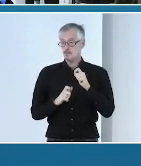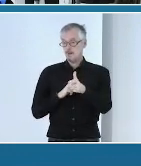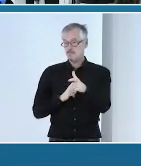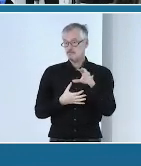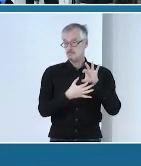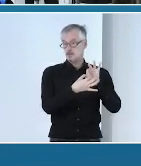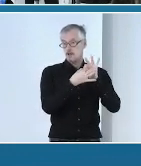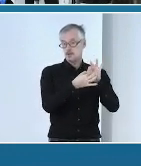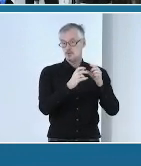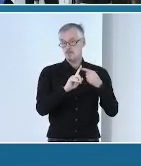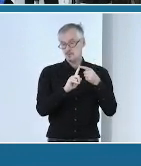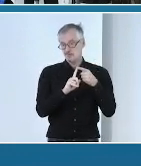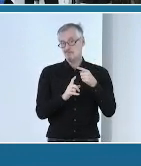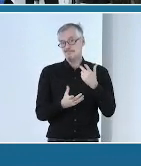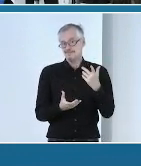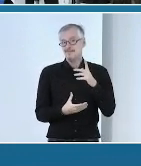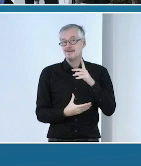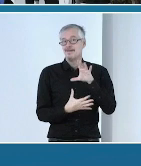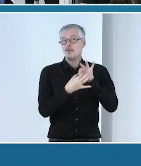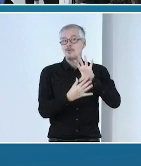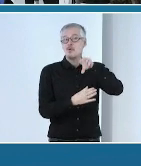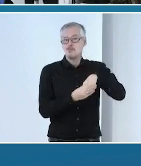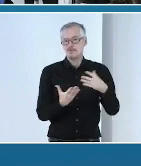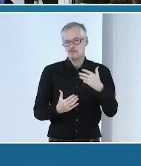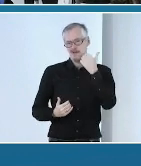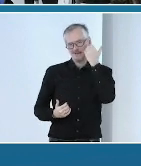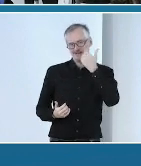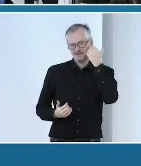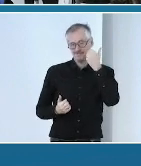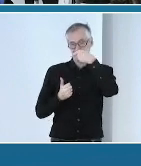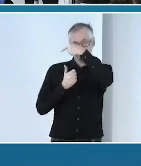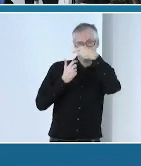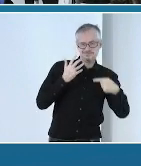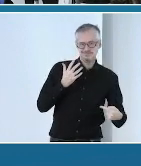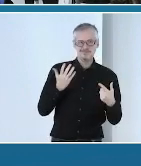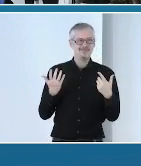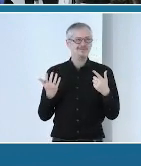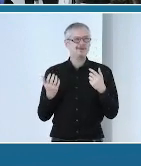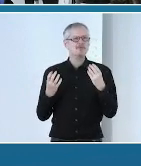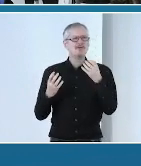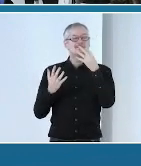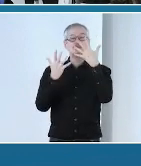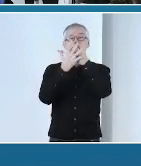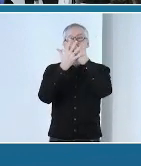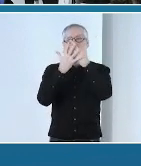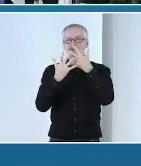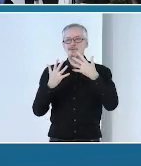dans l'affectivité, dans voilà, tous ces troubles